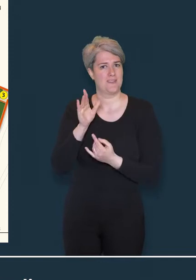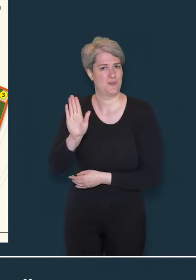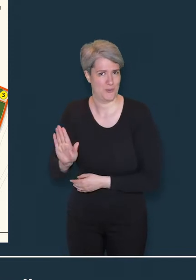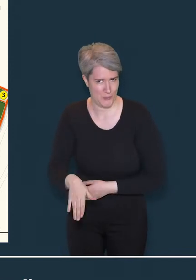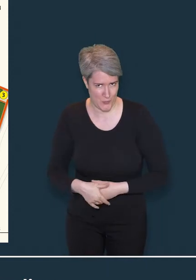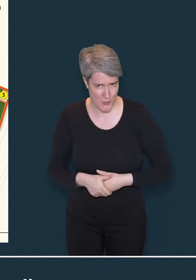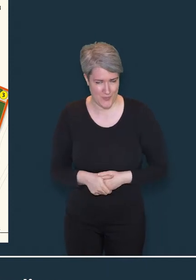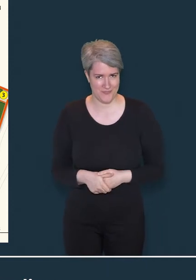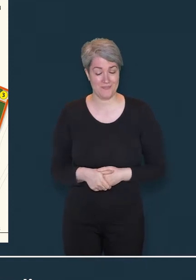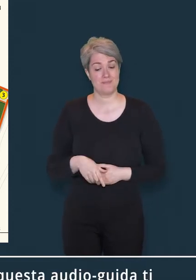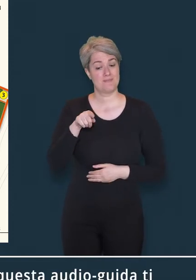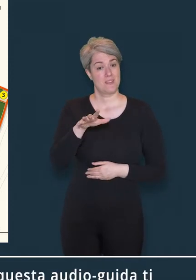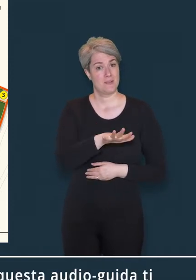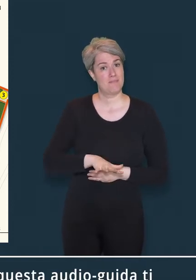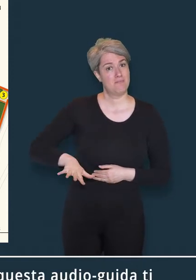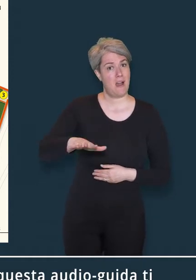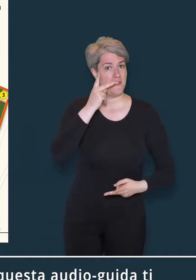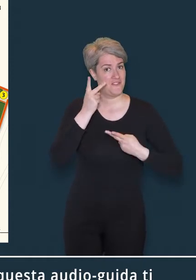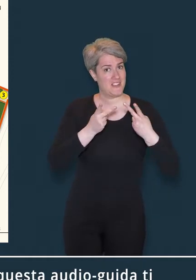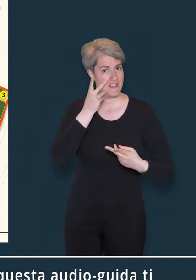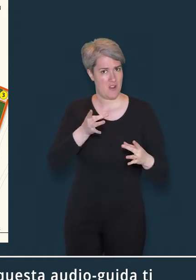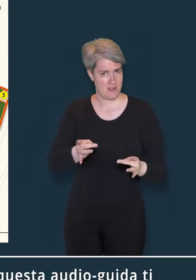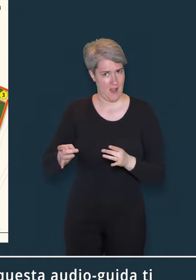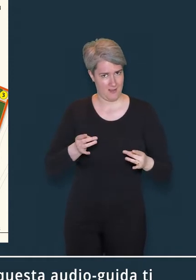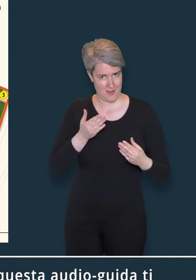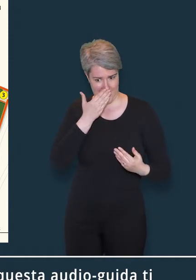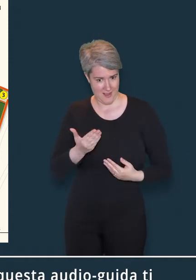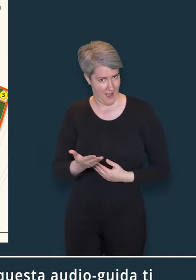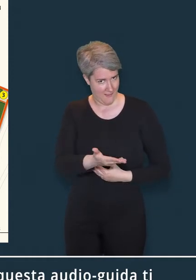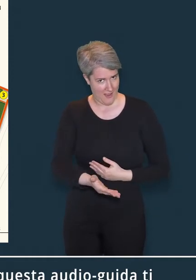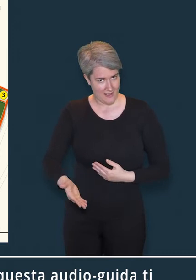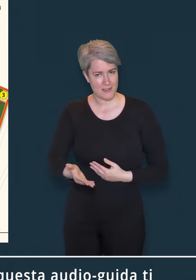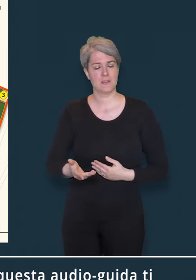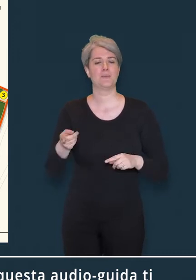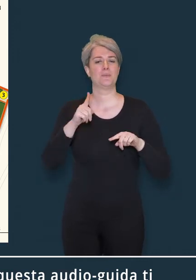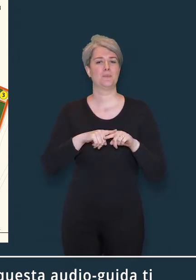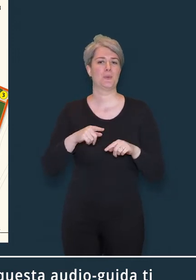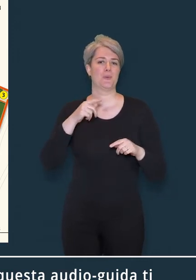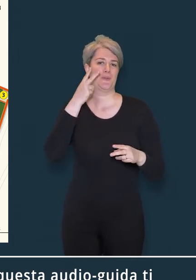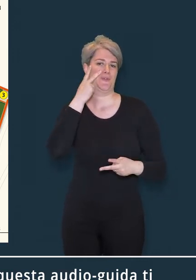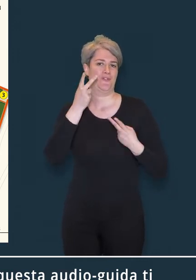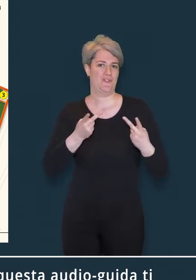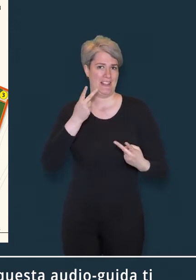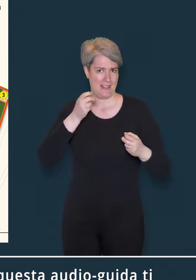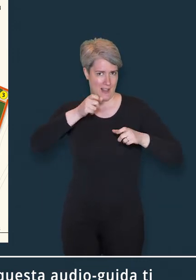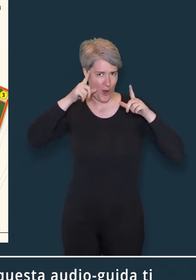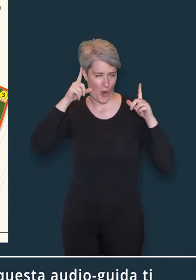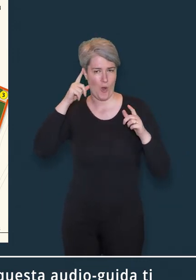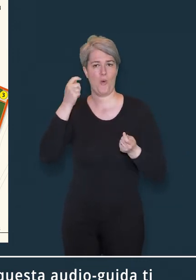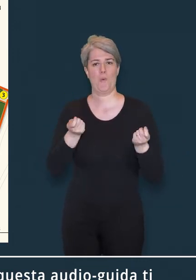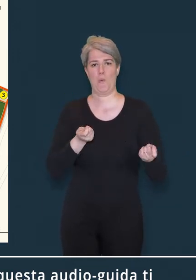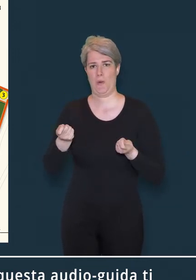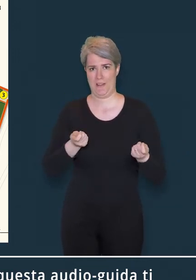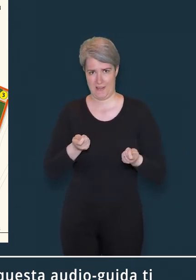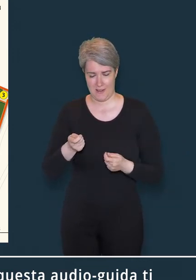Il pannello visivo tattile che hai davanti e questa audioguida ti accompagneranno